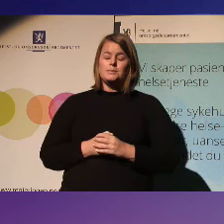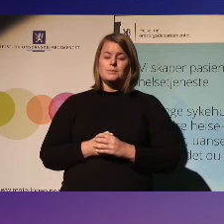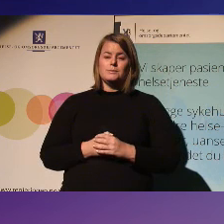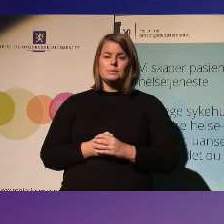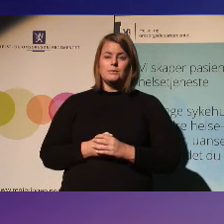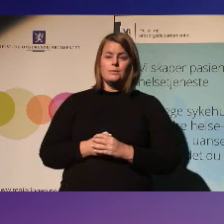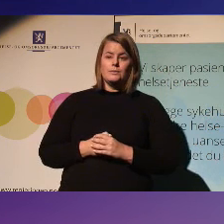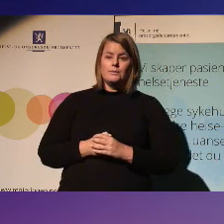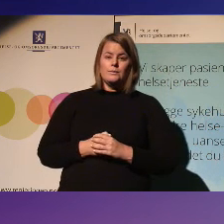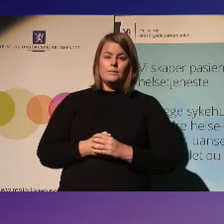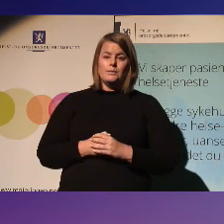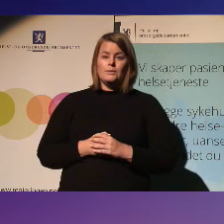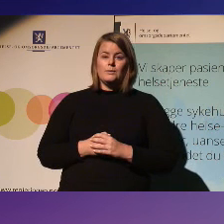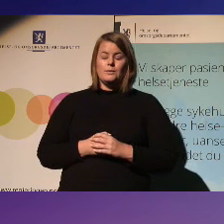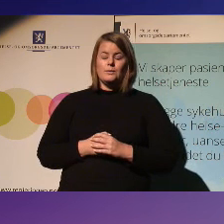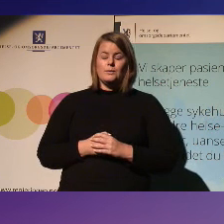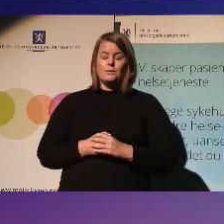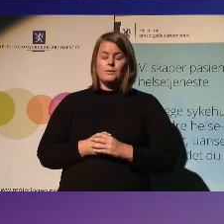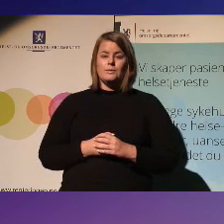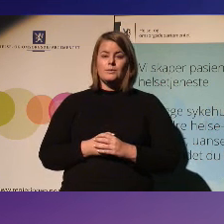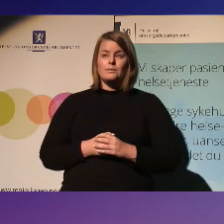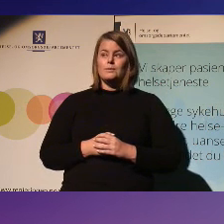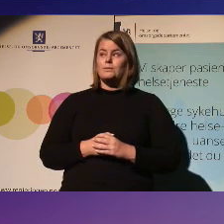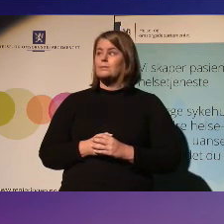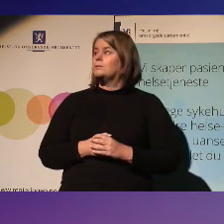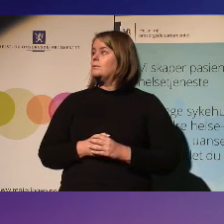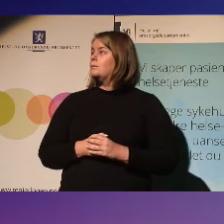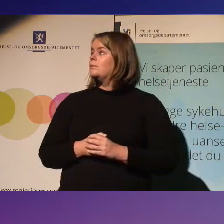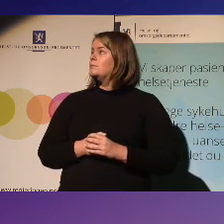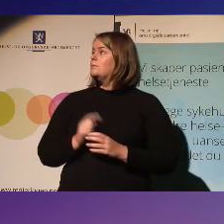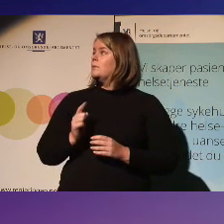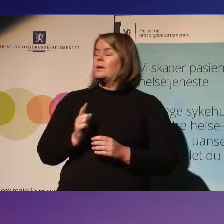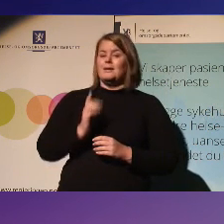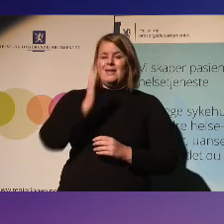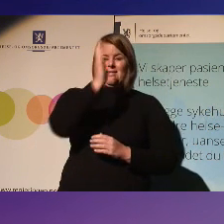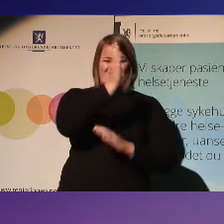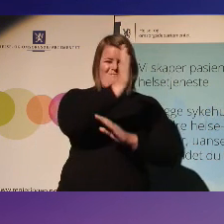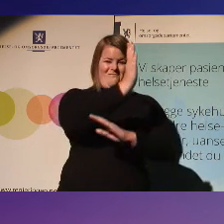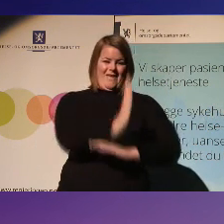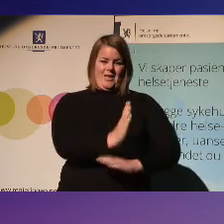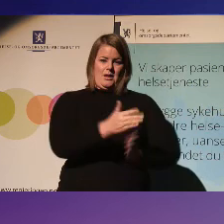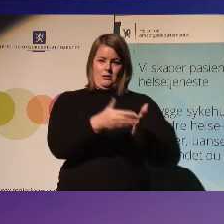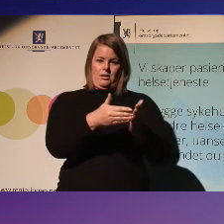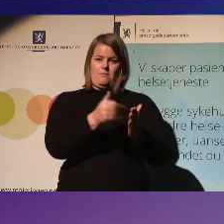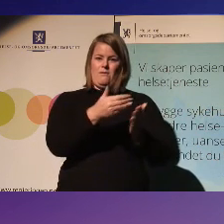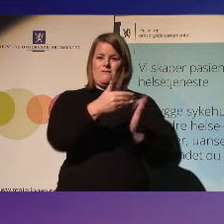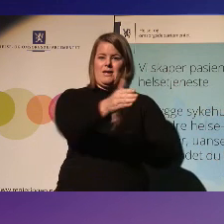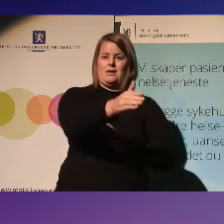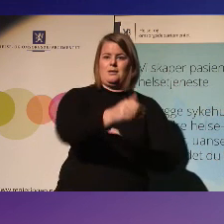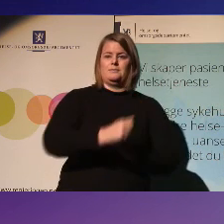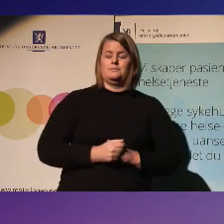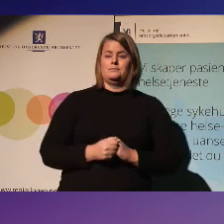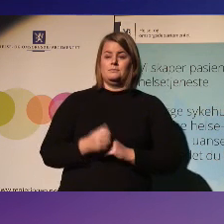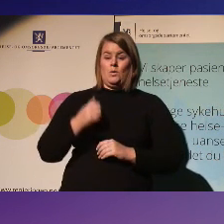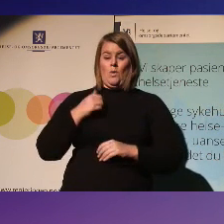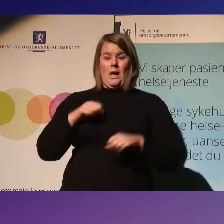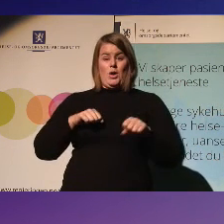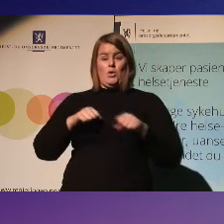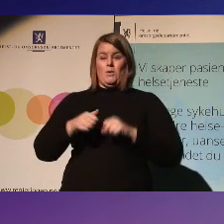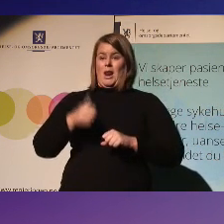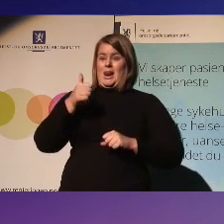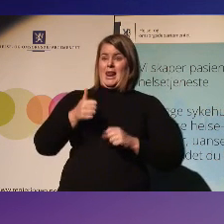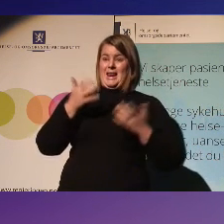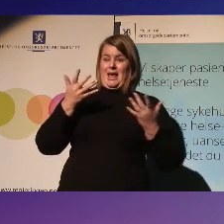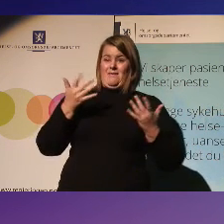Men der, den veggen der må bort. Og hva det da som vil hjelpe meg som kommunal leder? Det I hvert